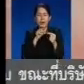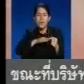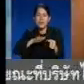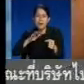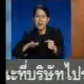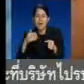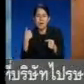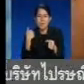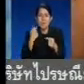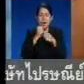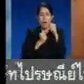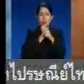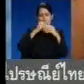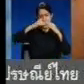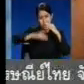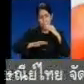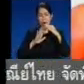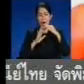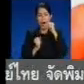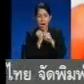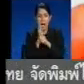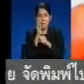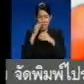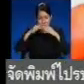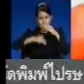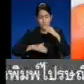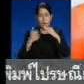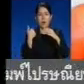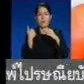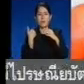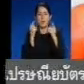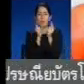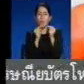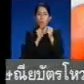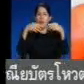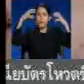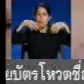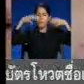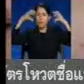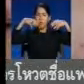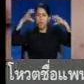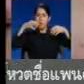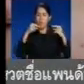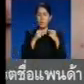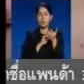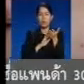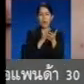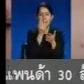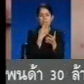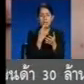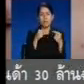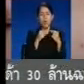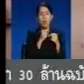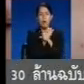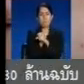ายุต่ำกว่า5ปีโรคเกิดประปรายตลอดปีแต่เพิ่มมากขึ้นในหน้าฝนโรคนี้ไม่มียารักษาโดยเฉพาะแพทย์จะให้ย